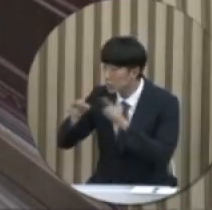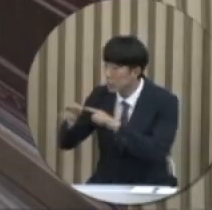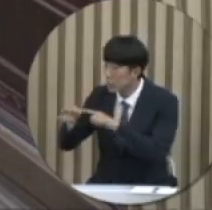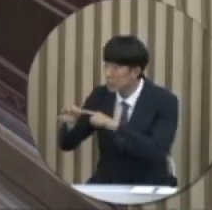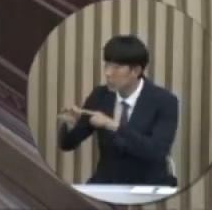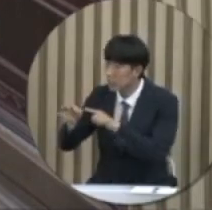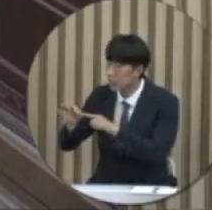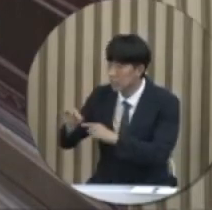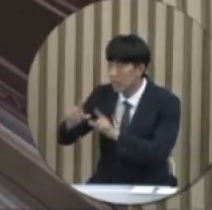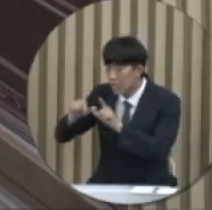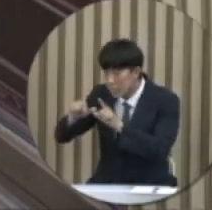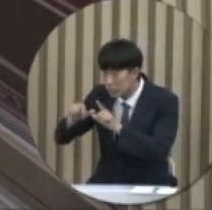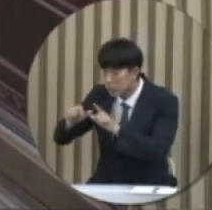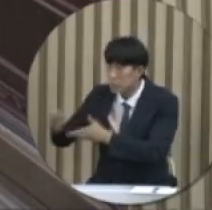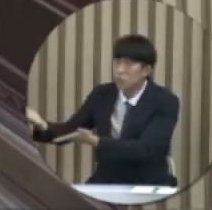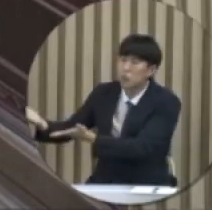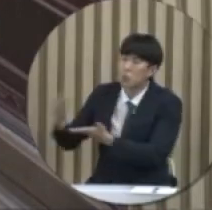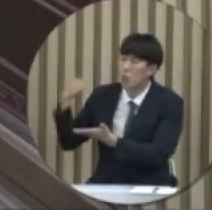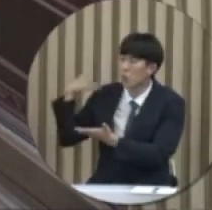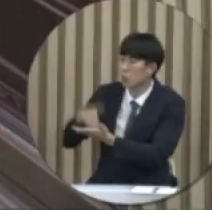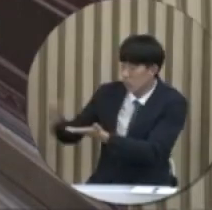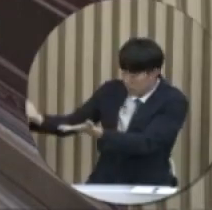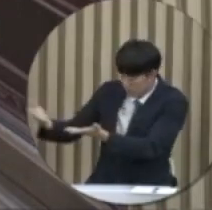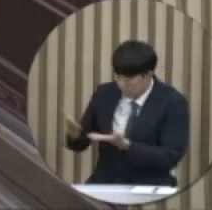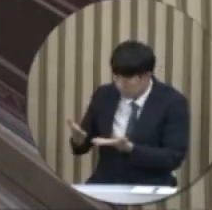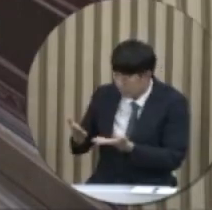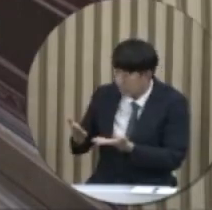수익금의 일부를 미리 받자. 이거를 저희가 뭐